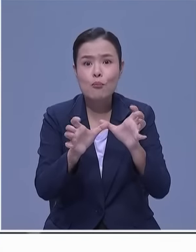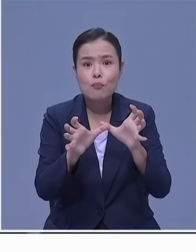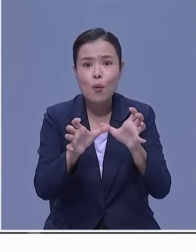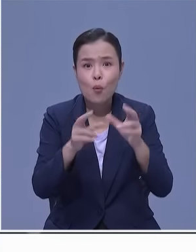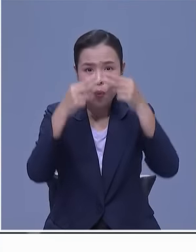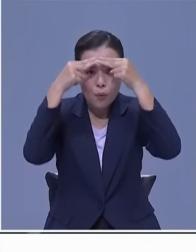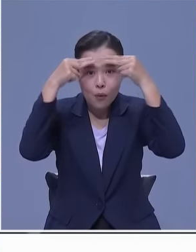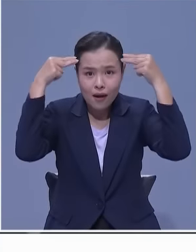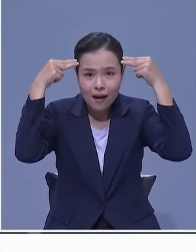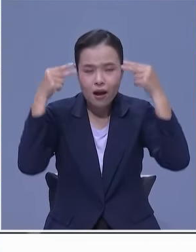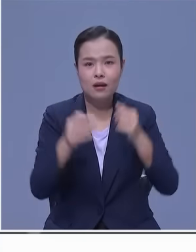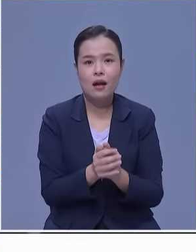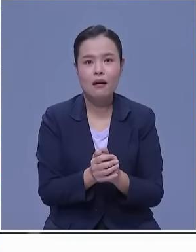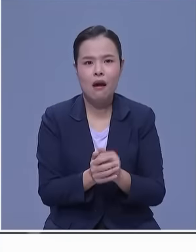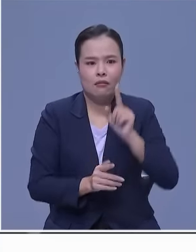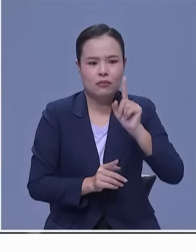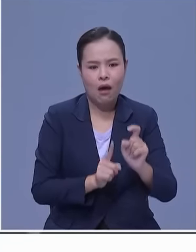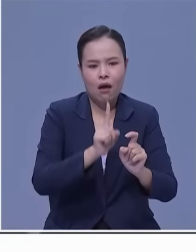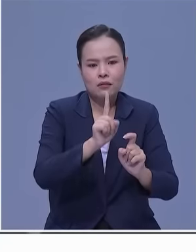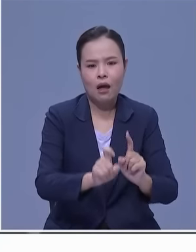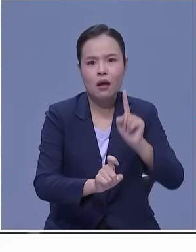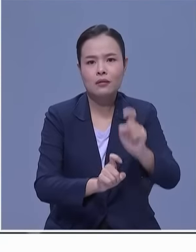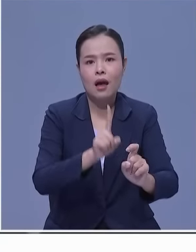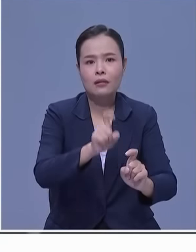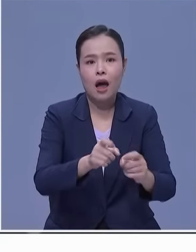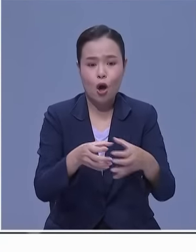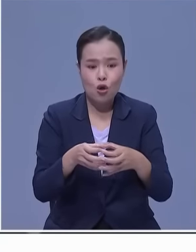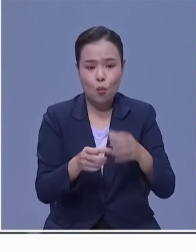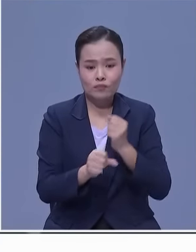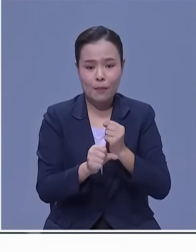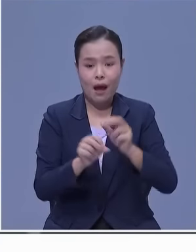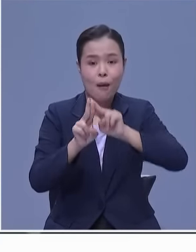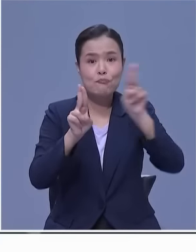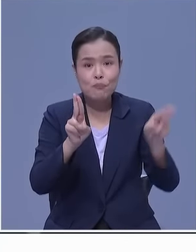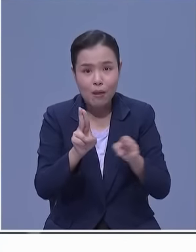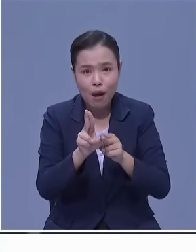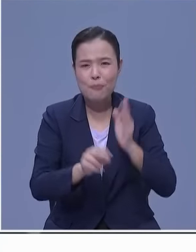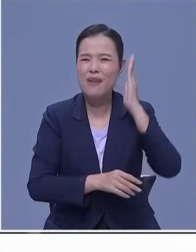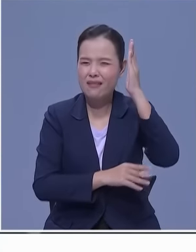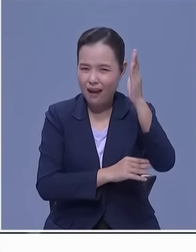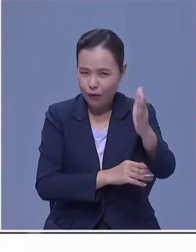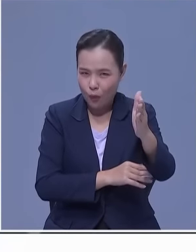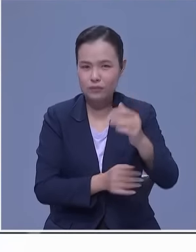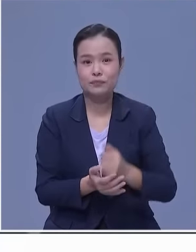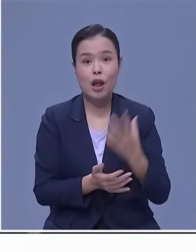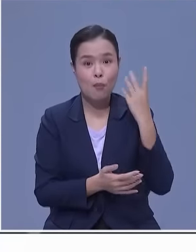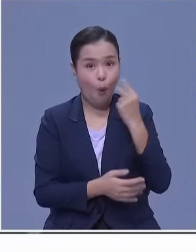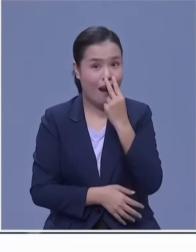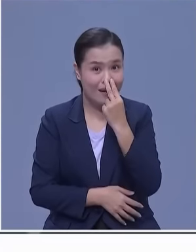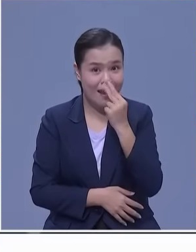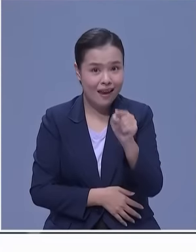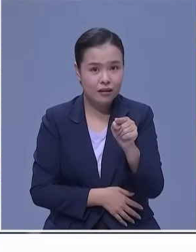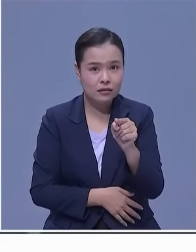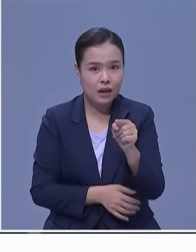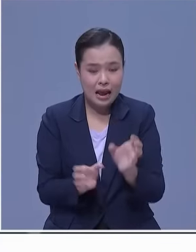เหลือเกินที่เกิดขึ้นจากการทำงานเป็นหมาล่าเนื้อภายในพรรคพลังประชารัฐ ค ุณเอกบอกว่าอนาคตหลังจากเนี้ยเมื่อวานที่เราเห็นว่ามี